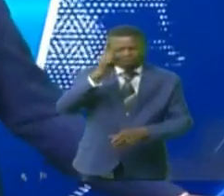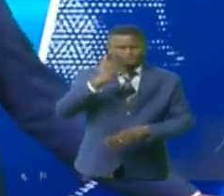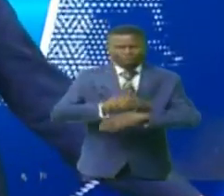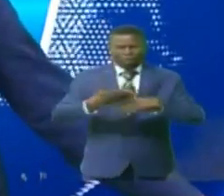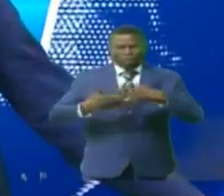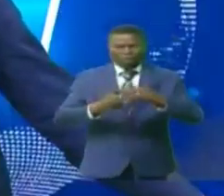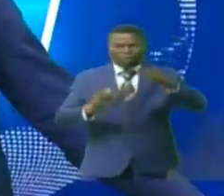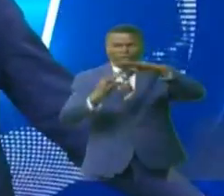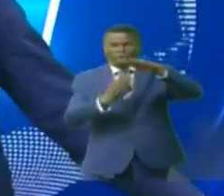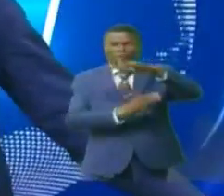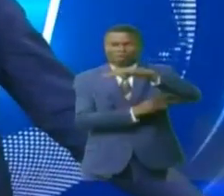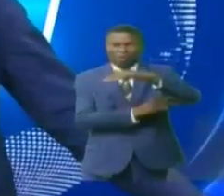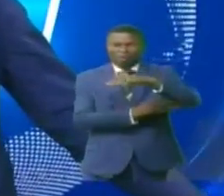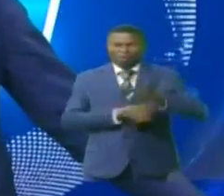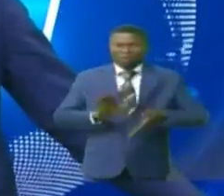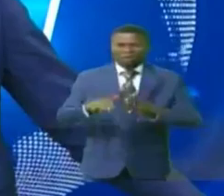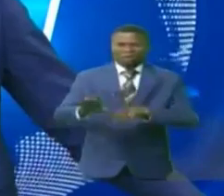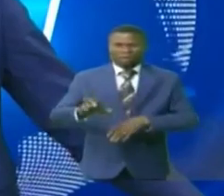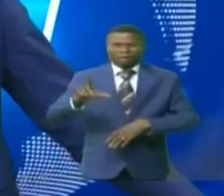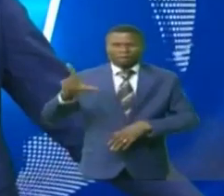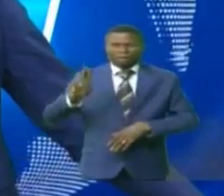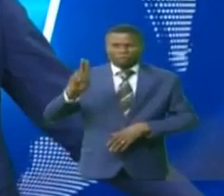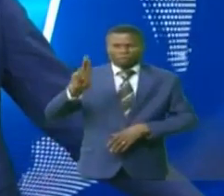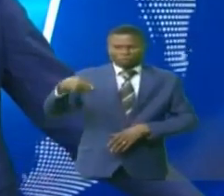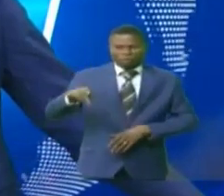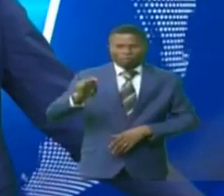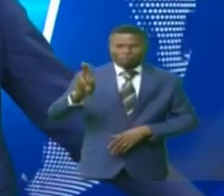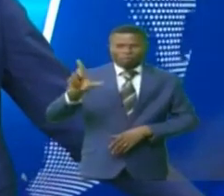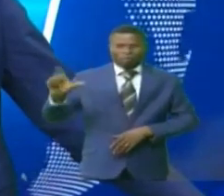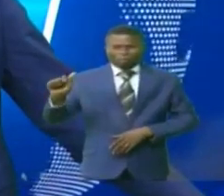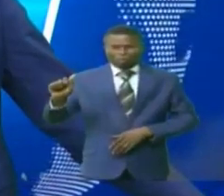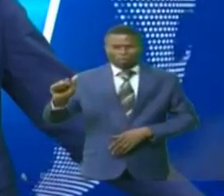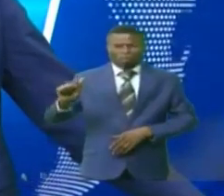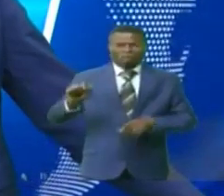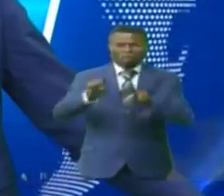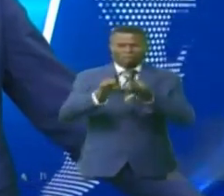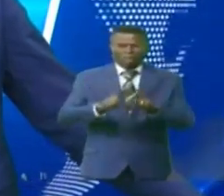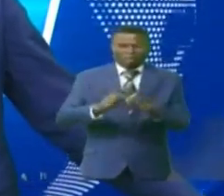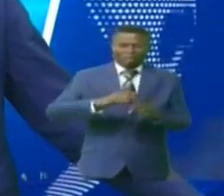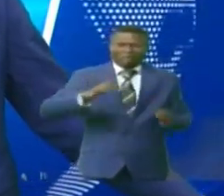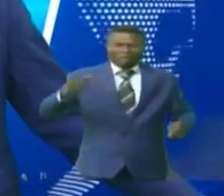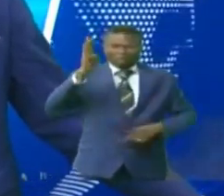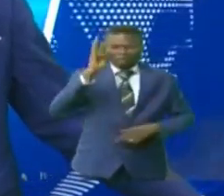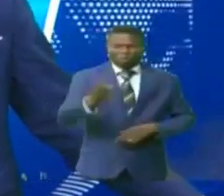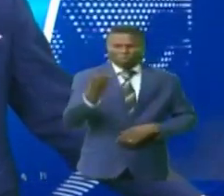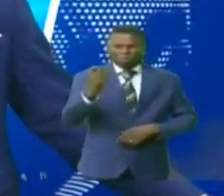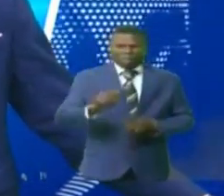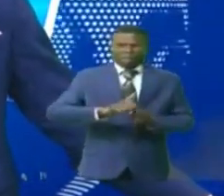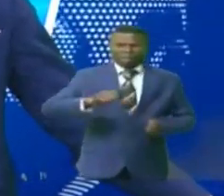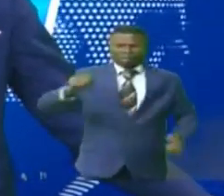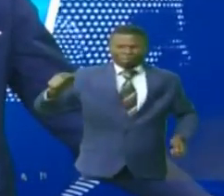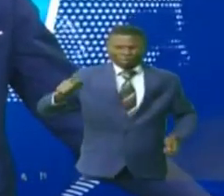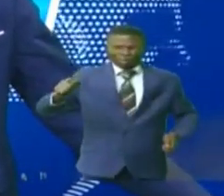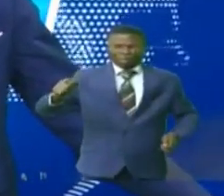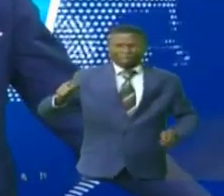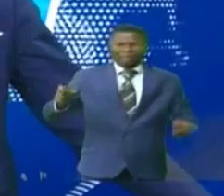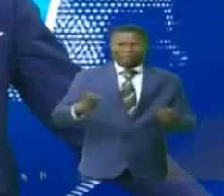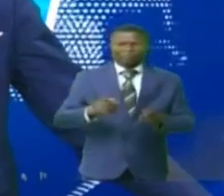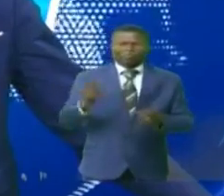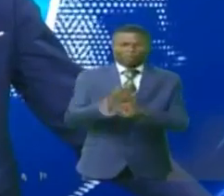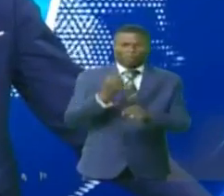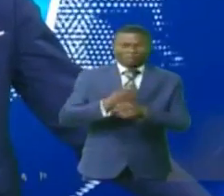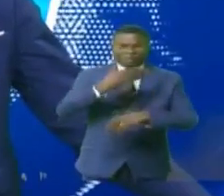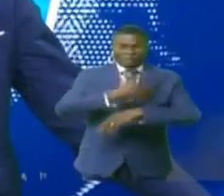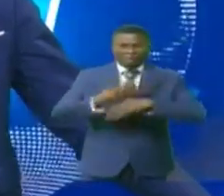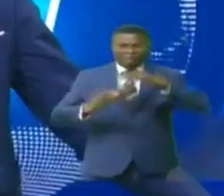d'un pont jeté sur la rivière Luapula, situé entre la RDC et la Zambie, qui aura une distance de 345 mètres de largeur. Ces travaux de